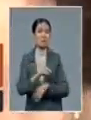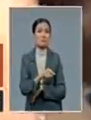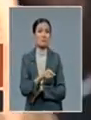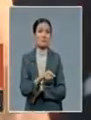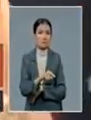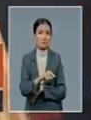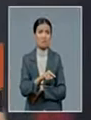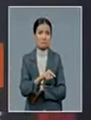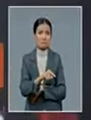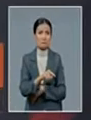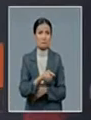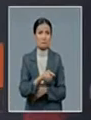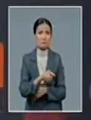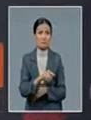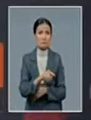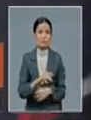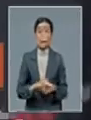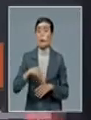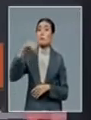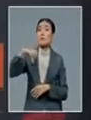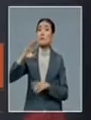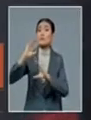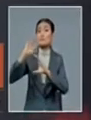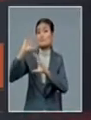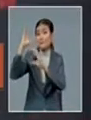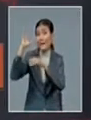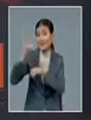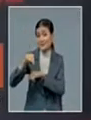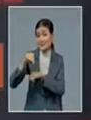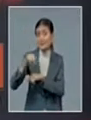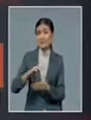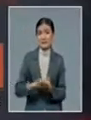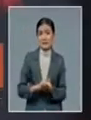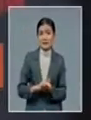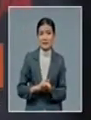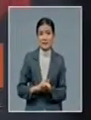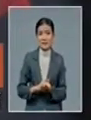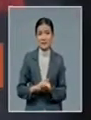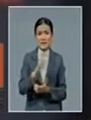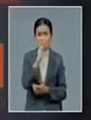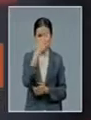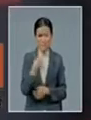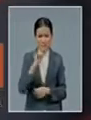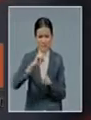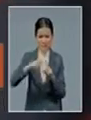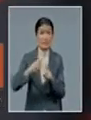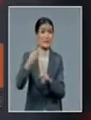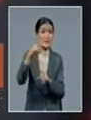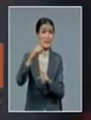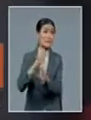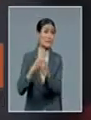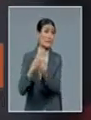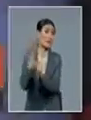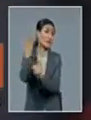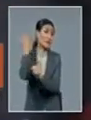ยค่ะ โดยซินคอมพานีนะคะระบุในแถลงการค่ะว่ามีรายงานตั้งแต่เดือนตุลาคมปีก่อนว่านายฮ